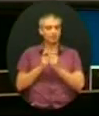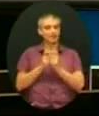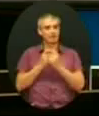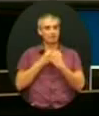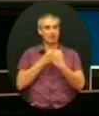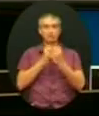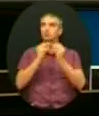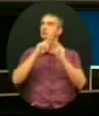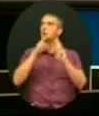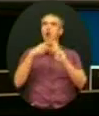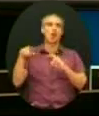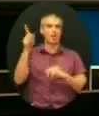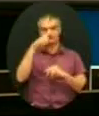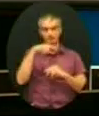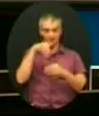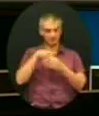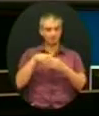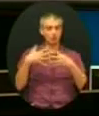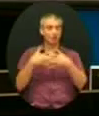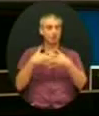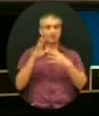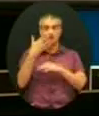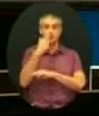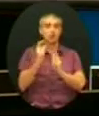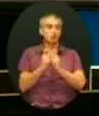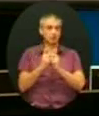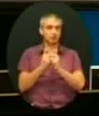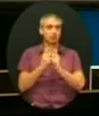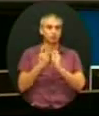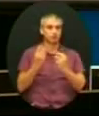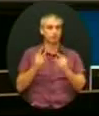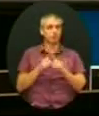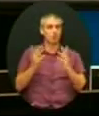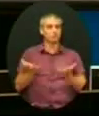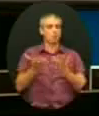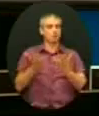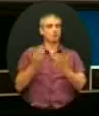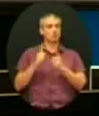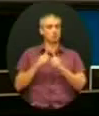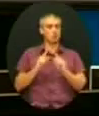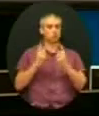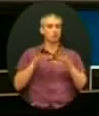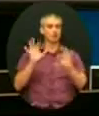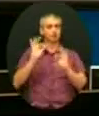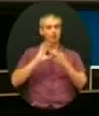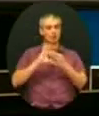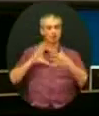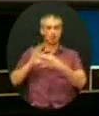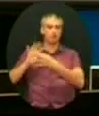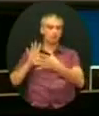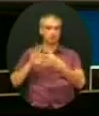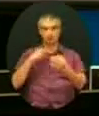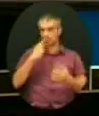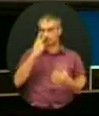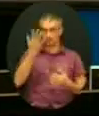להתמודד מול העולם, בתוך האיחוד, גם כמדינות קטנות, זה דווקא מעודד את התופעות האלו של היפרדות, ראינו